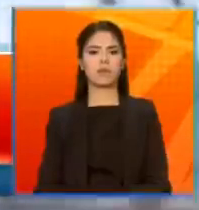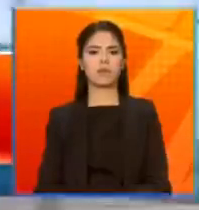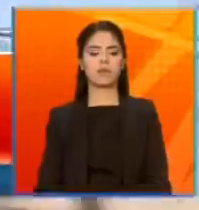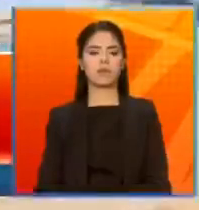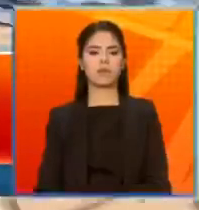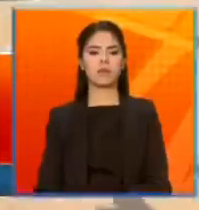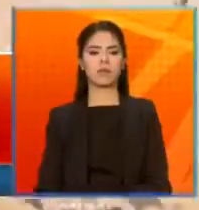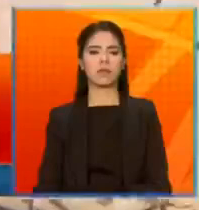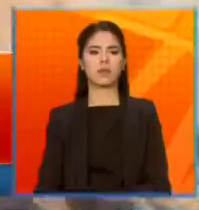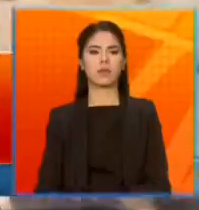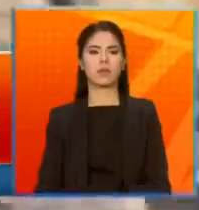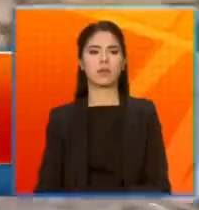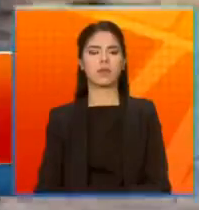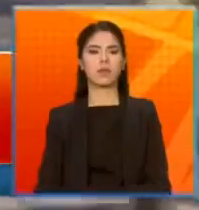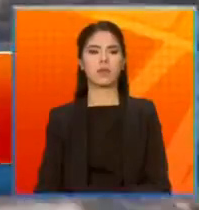Vurdu abi, vurdu.